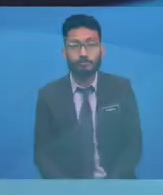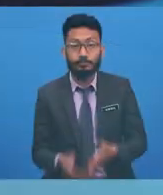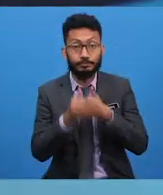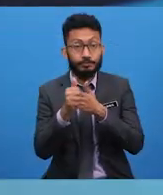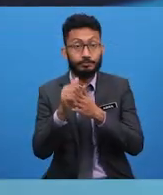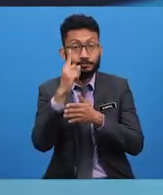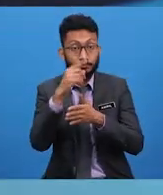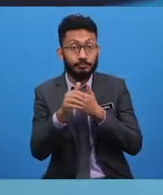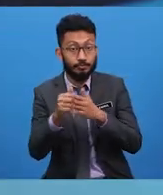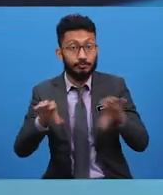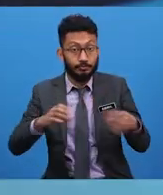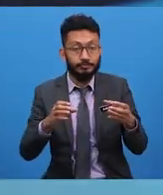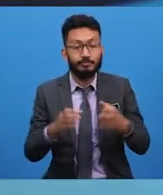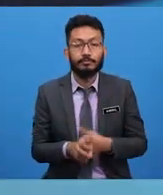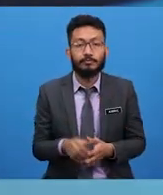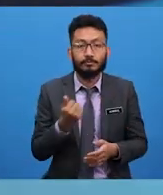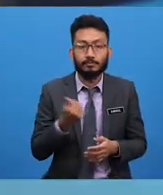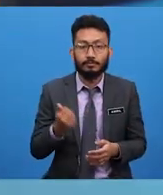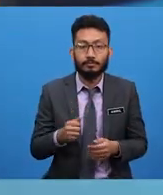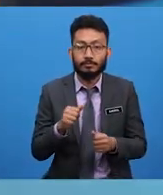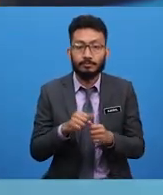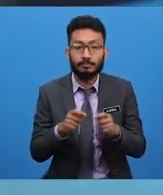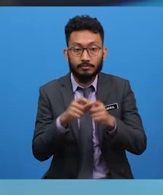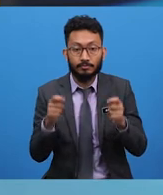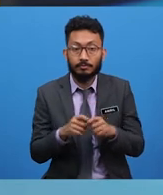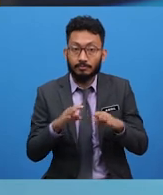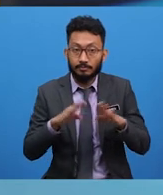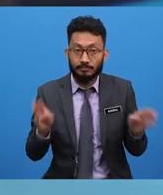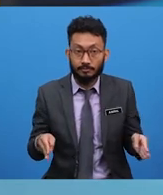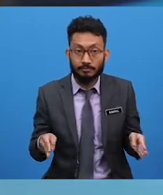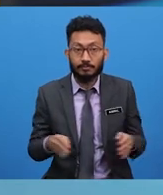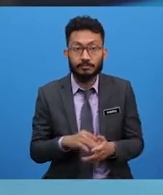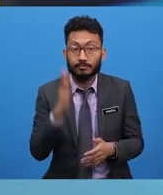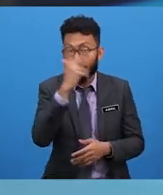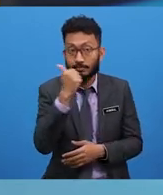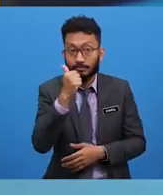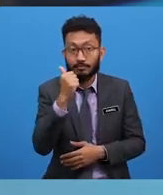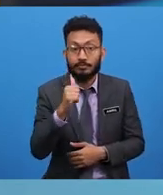untuk menghasilkan alas meja batik cetak yang menarik,